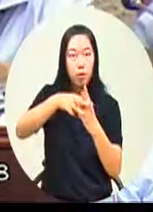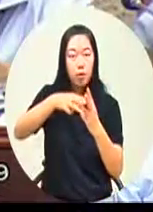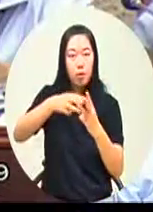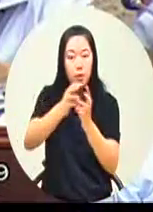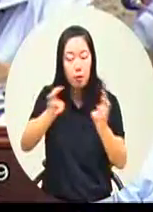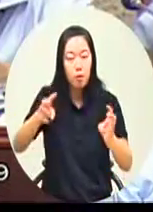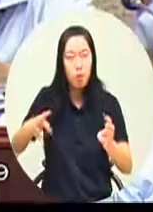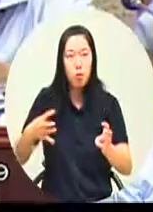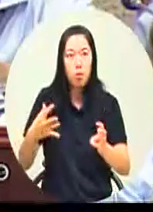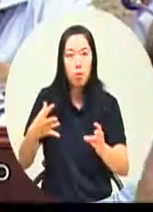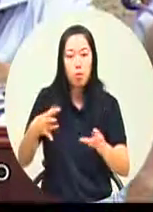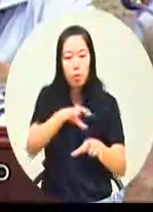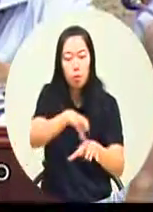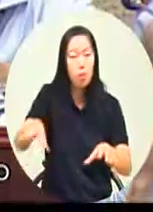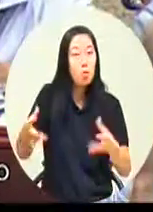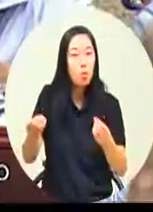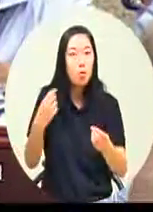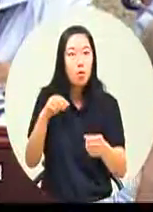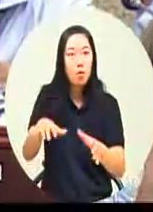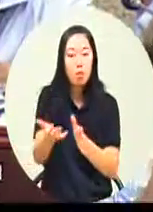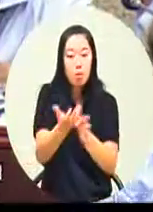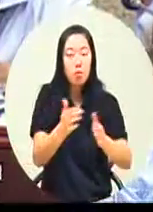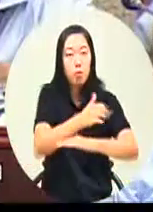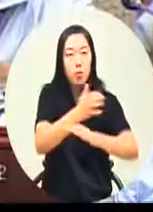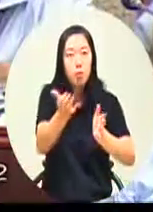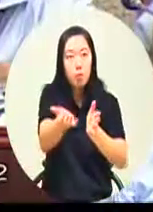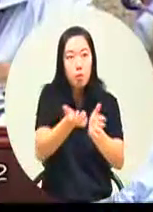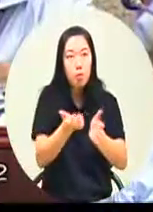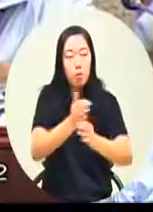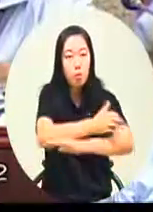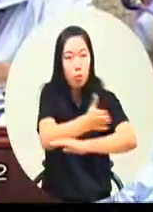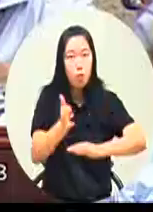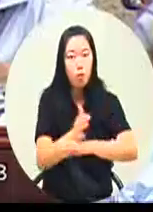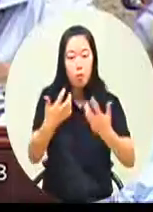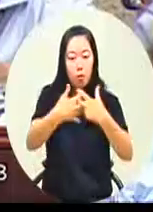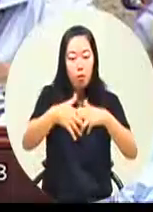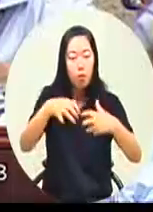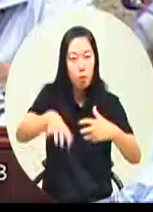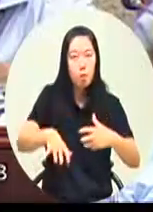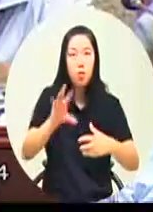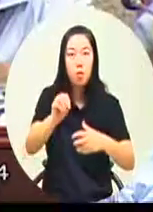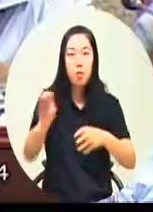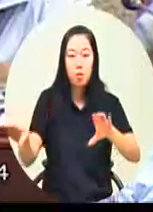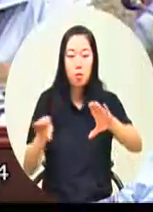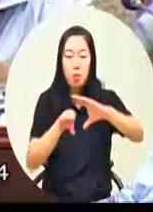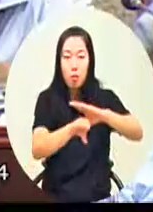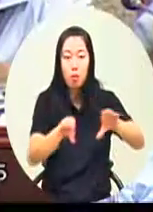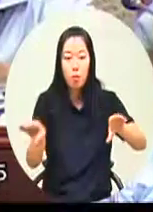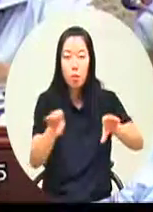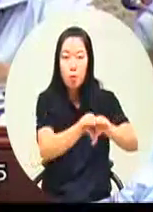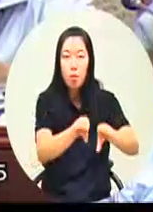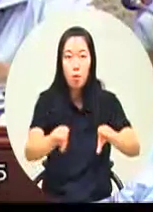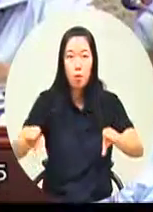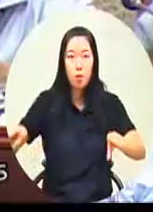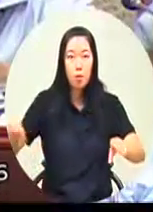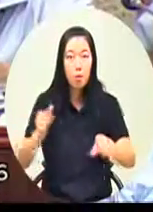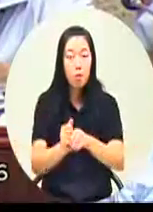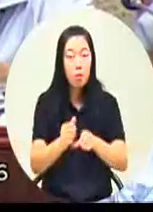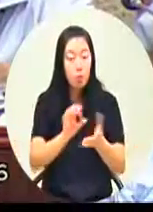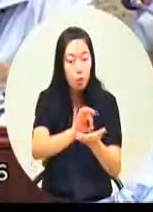下，变成说我们的那个前镇机场部分它还会有驻车的使用，而且这驻车的过程里面其实